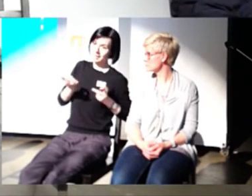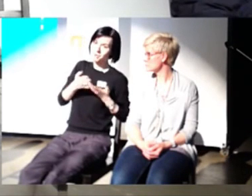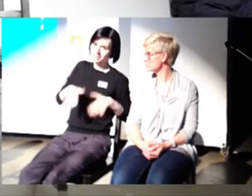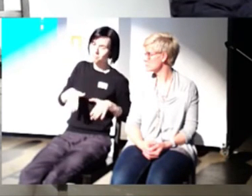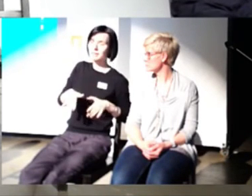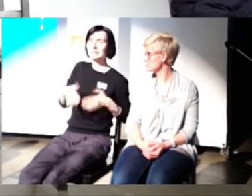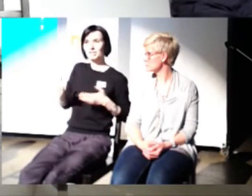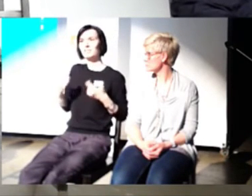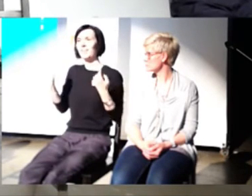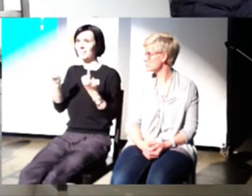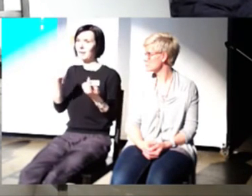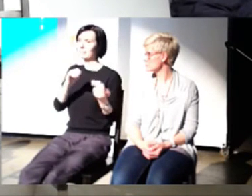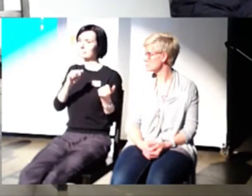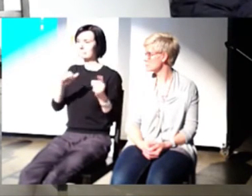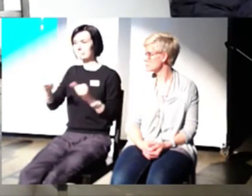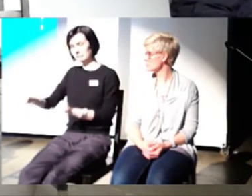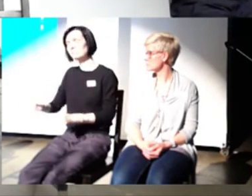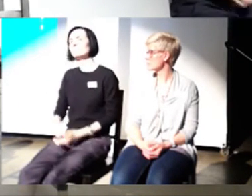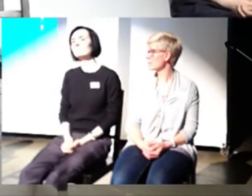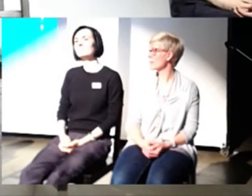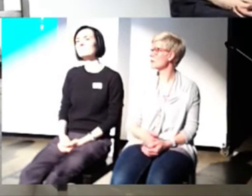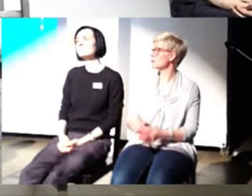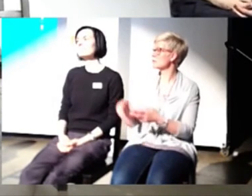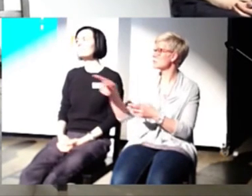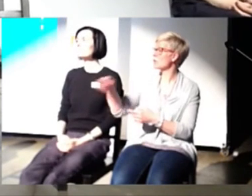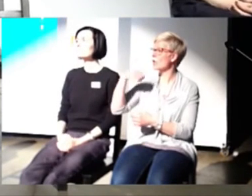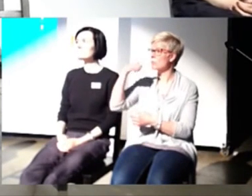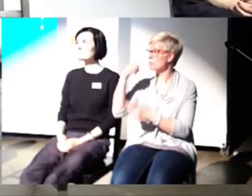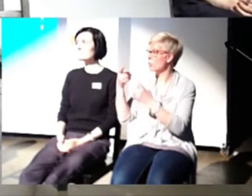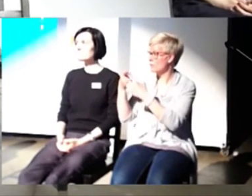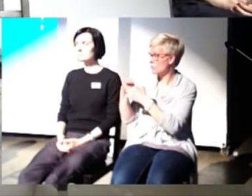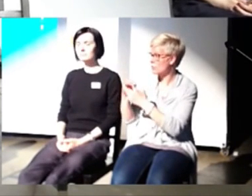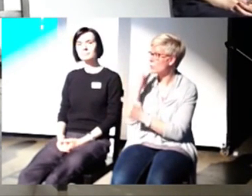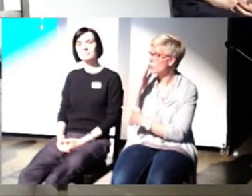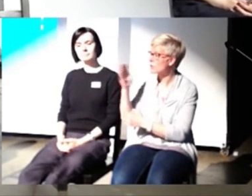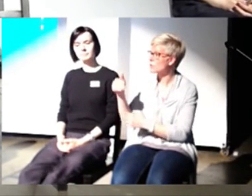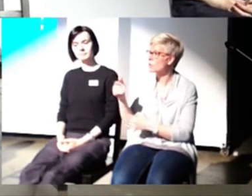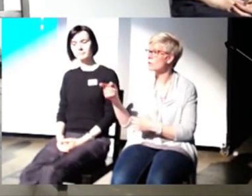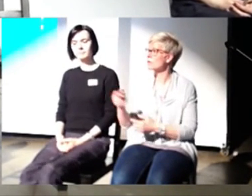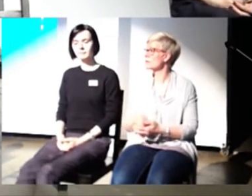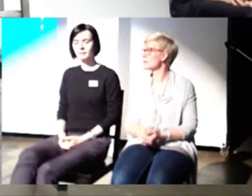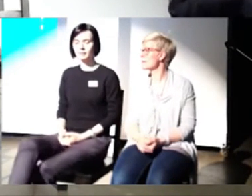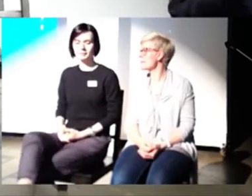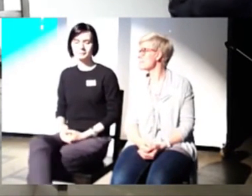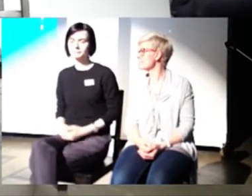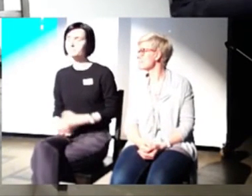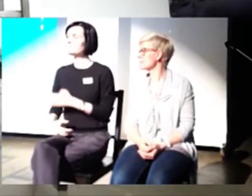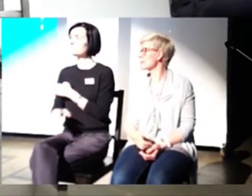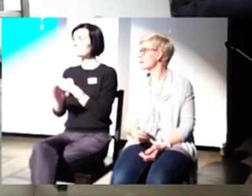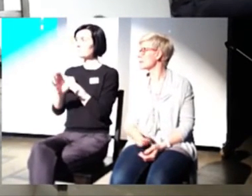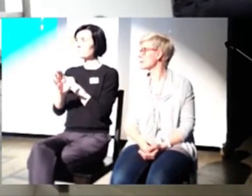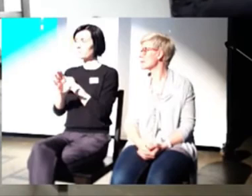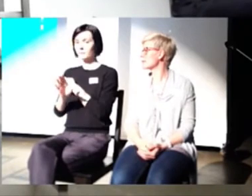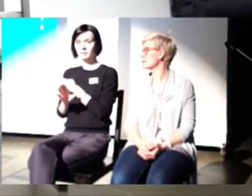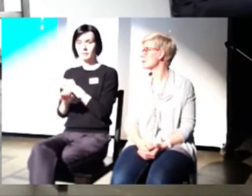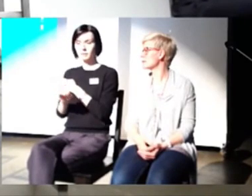Kiitos. Tuolla oli pyydetty puheenvuoro tuossa edessä. Saanko minä vastata sinulta vielä hetken? Siitä asumisen sanoisin vielä meidän